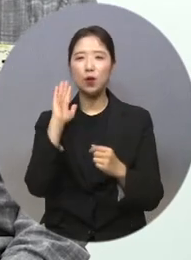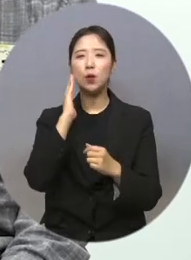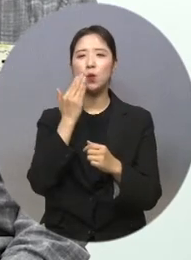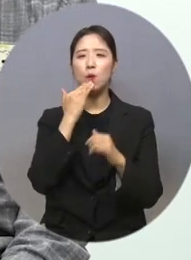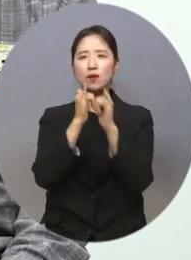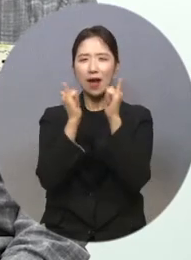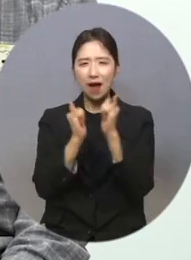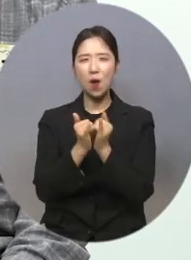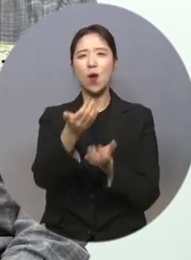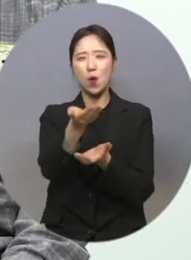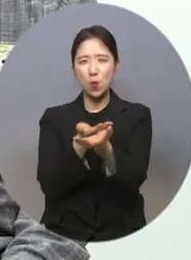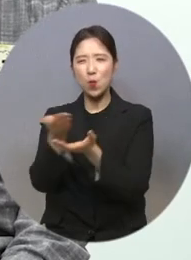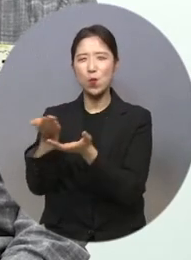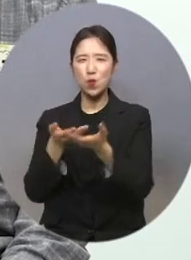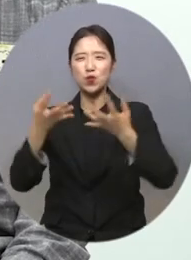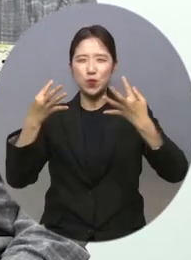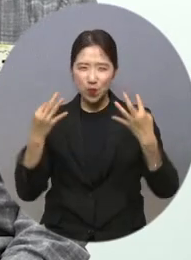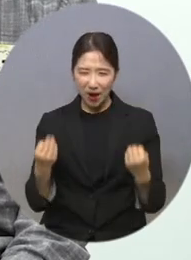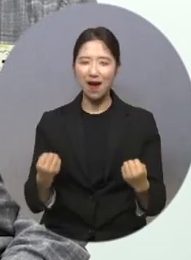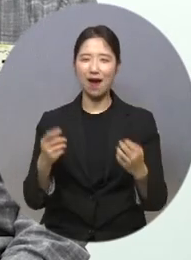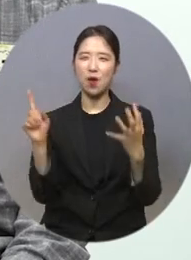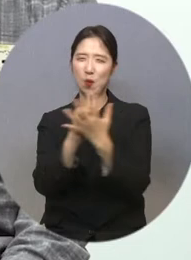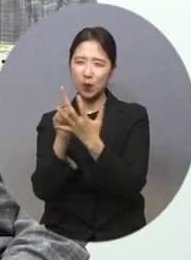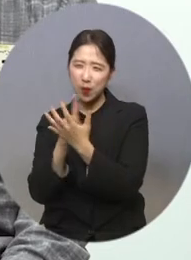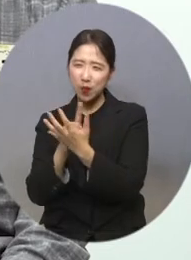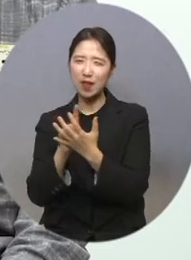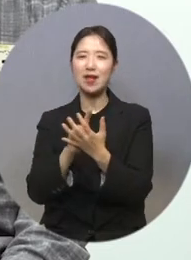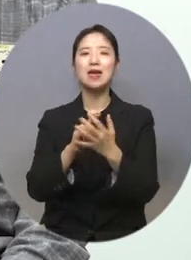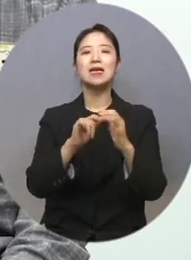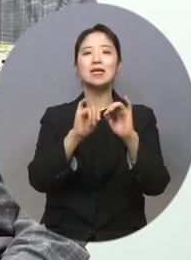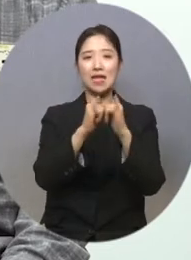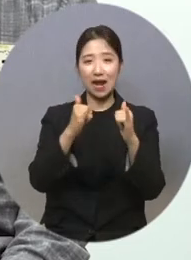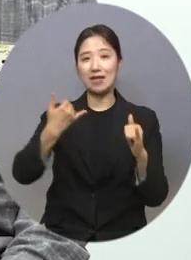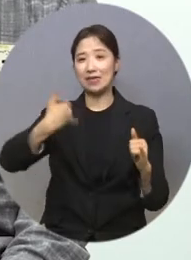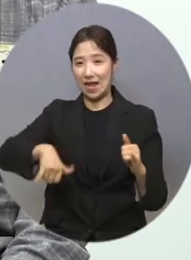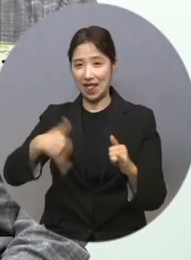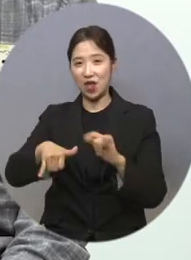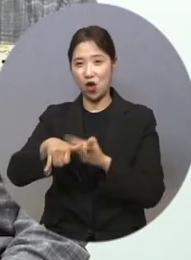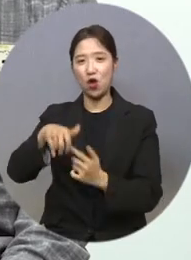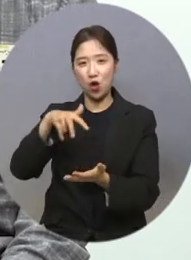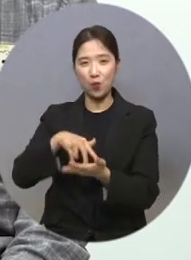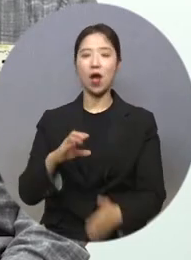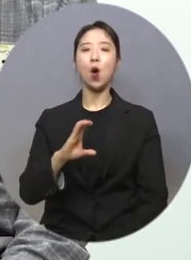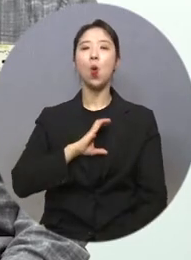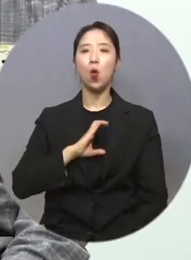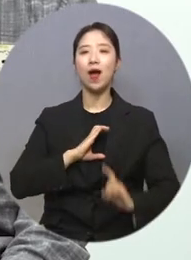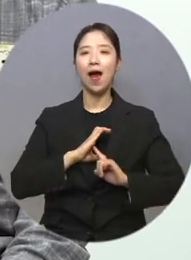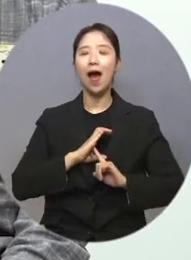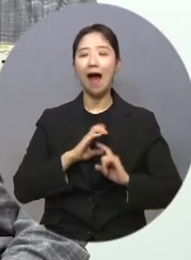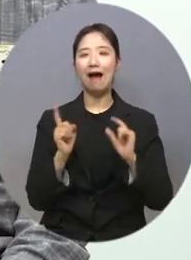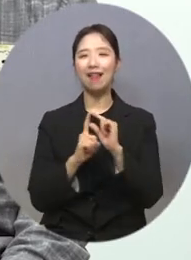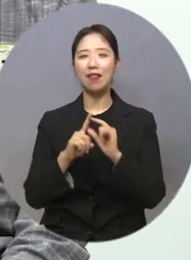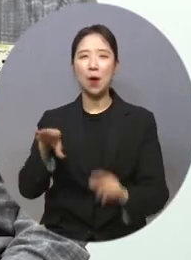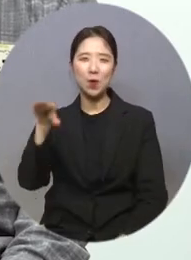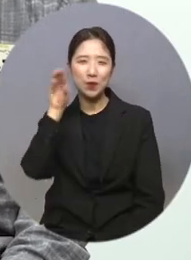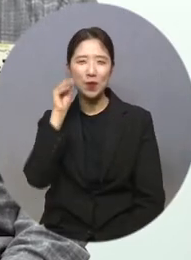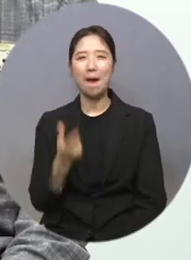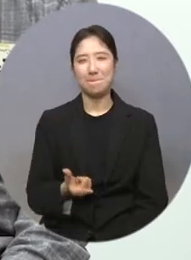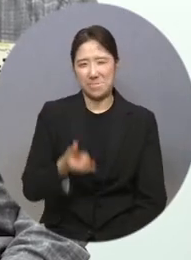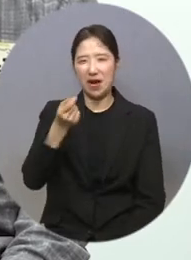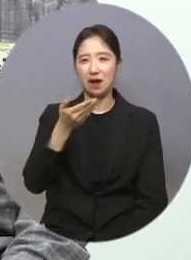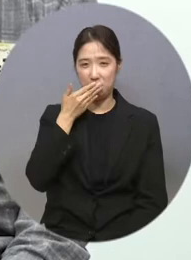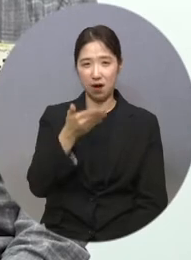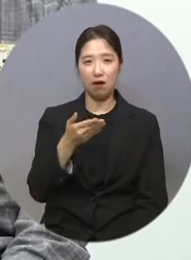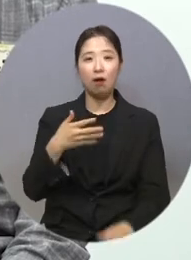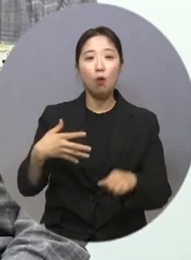농사회에서 교류를 많이 하는 농부모의 자녀들 같은 경우는 코다라는 얘기를 많이 빠르게 접하셨을 수도 있고 그